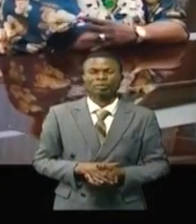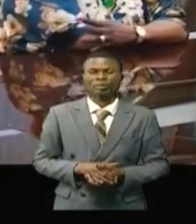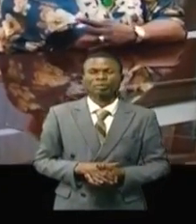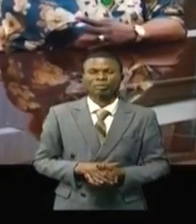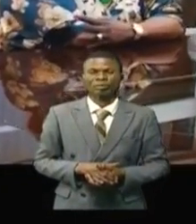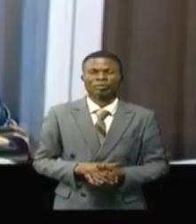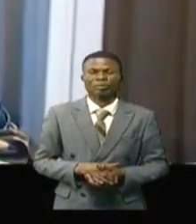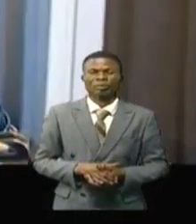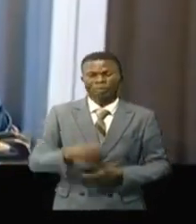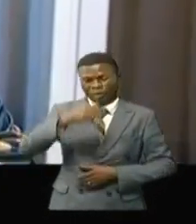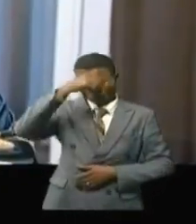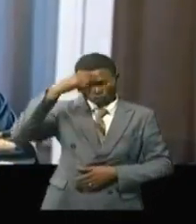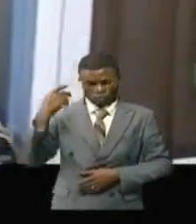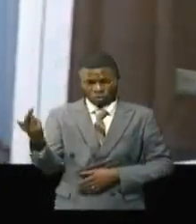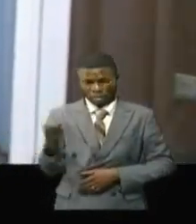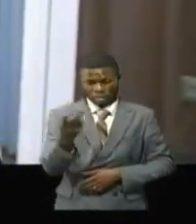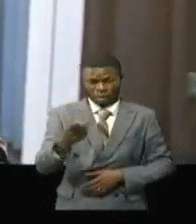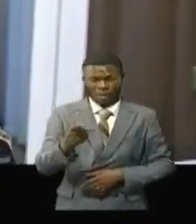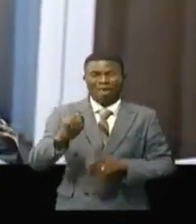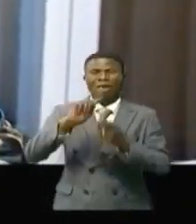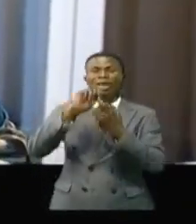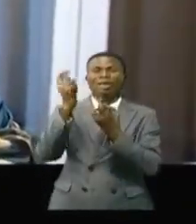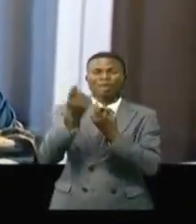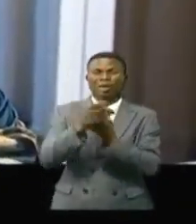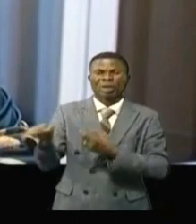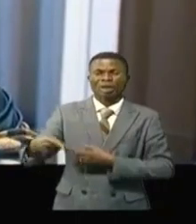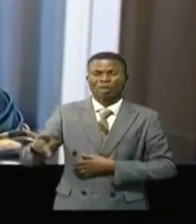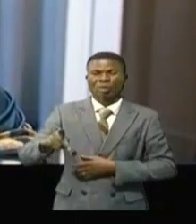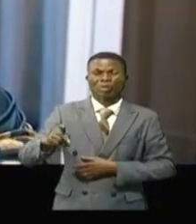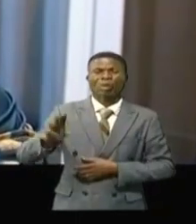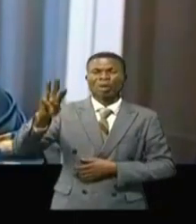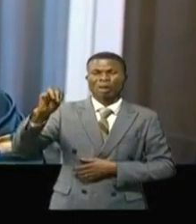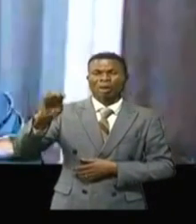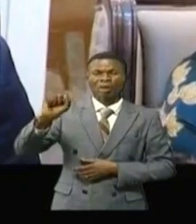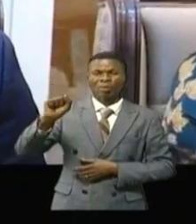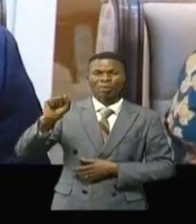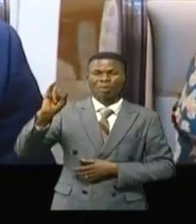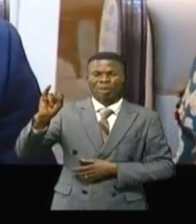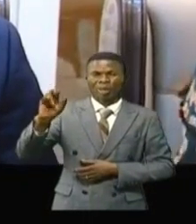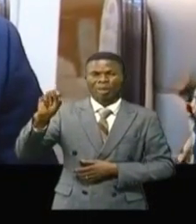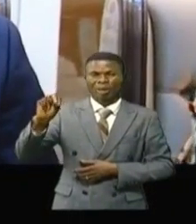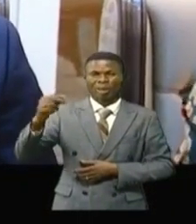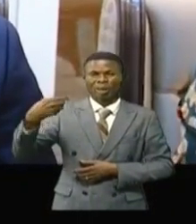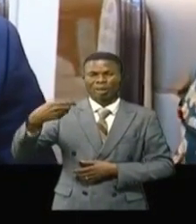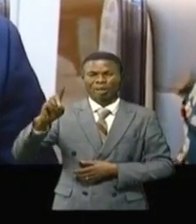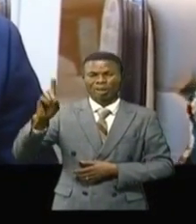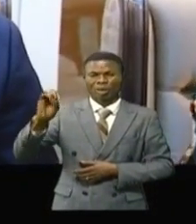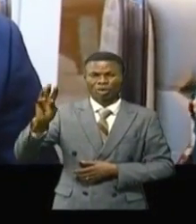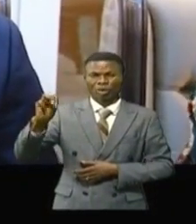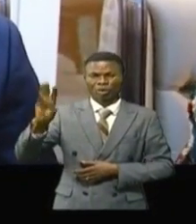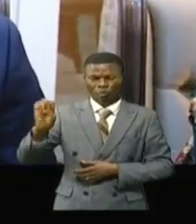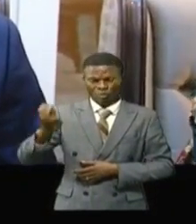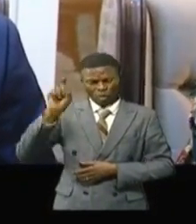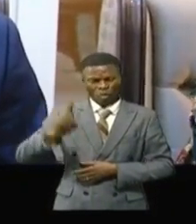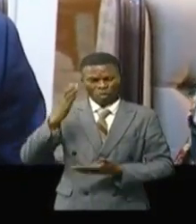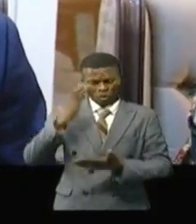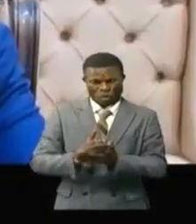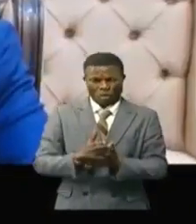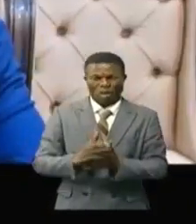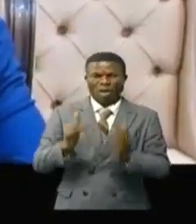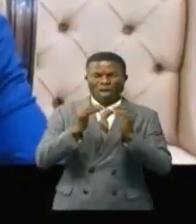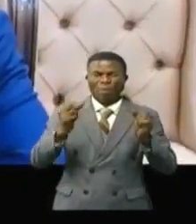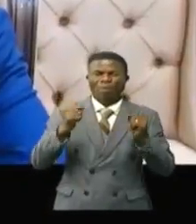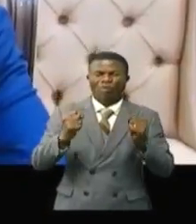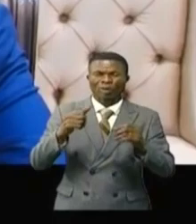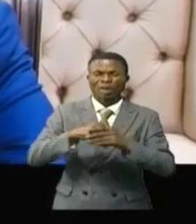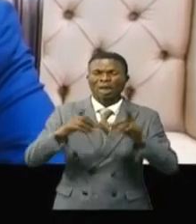la crise entre ces deux ethnies de la province du Maïndoumbé doit s'aplanir définitivement pour la restauration d'une paix durable dans les